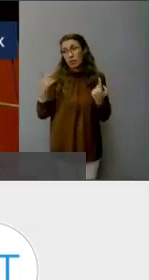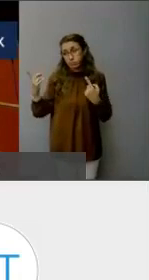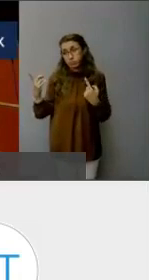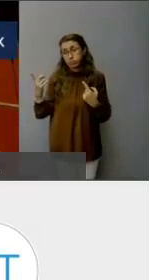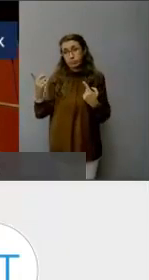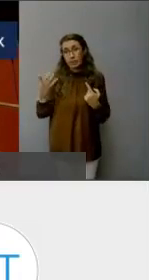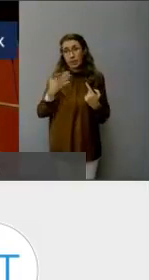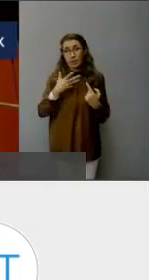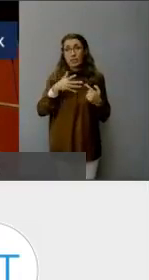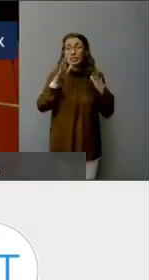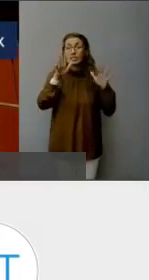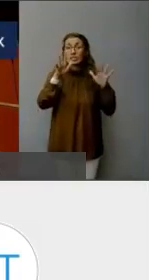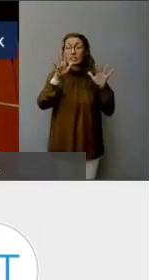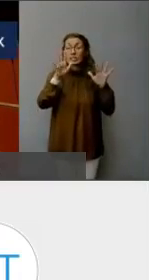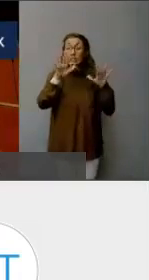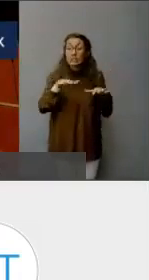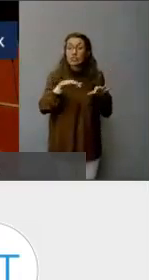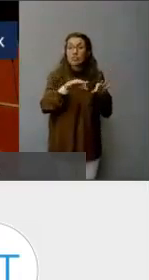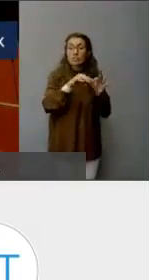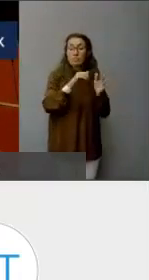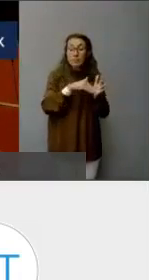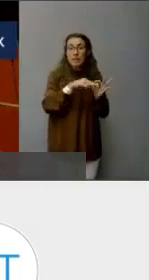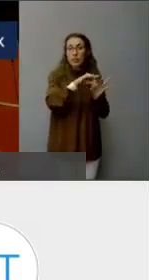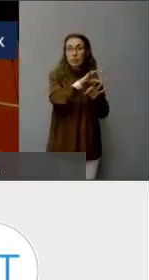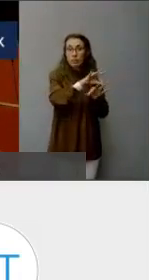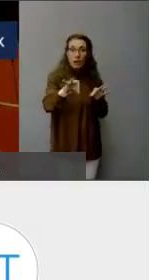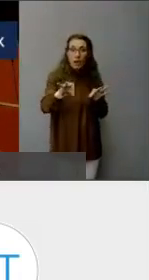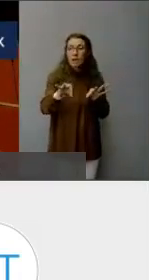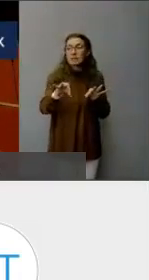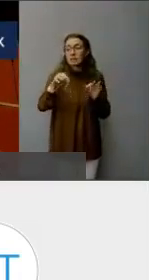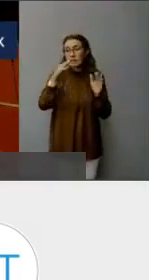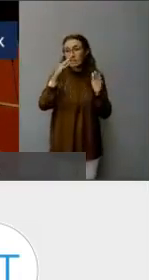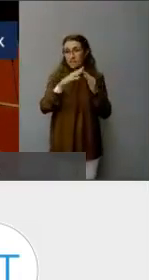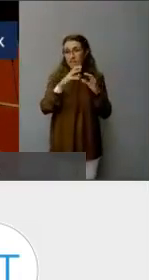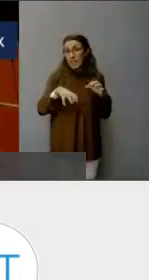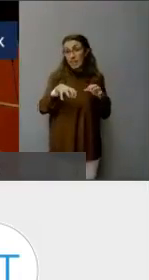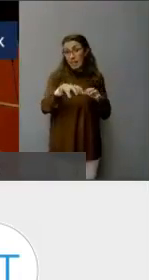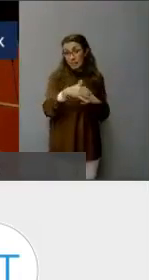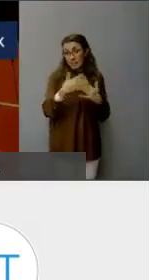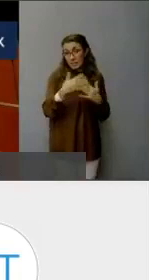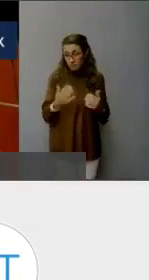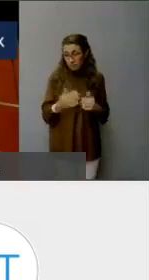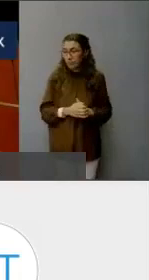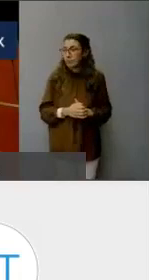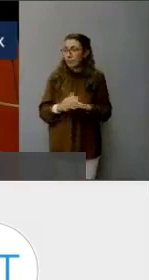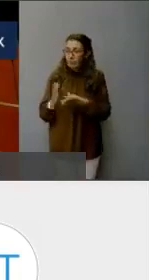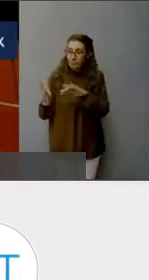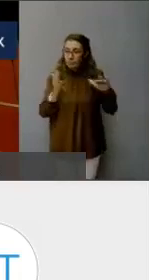nuove villette alla decima l'emendamento 8 invece parla della